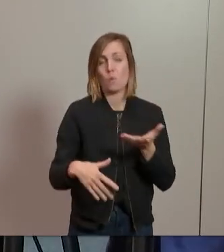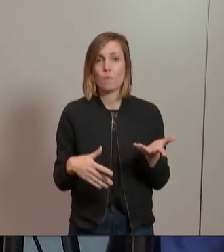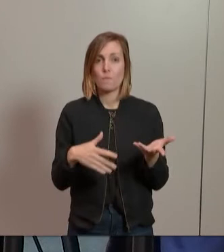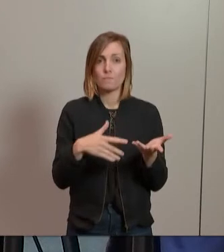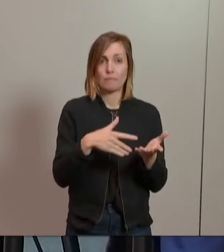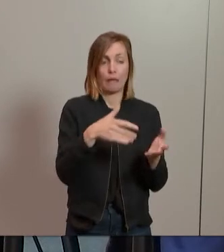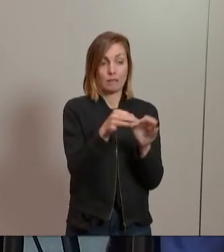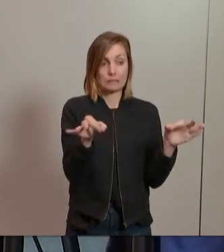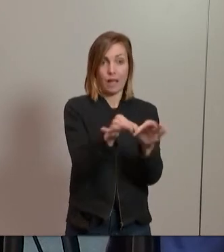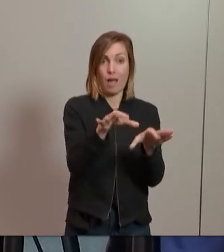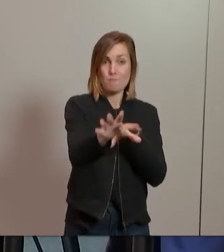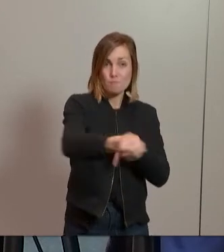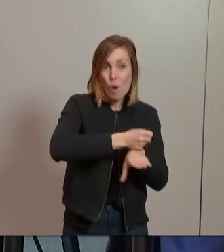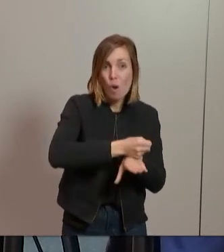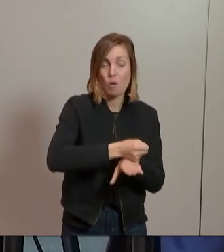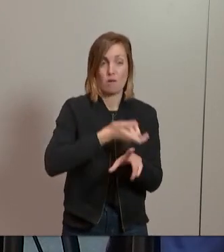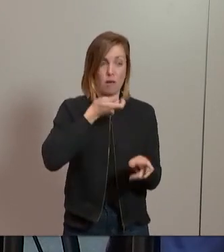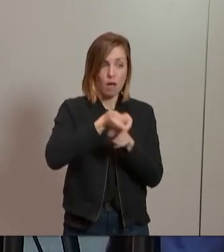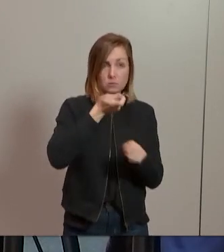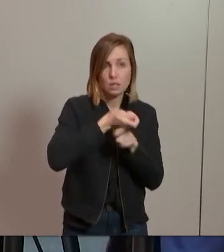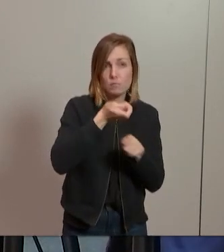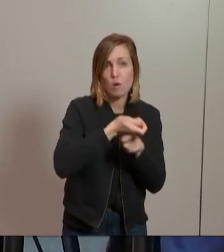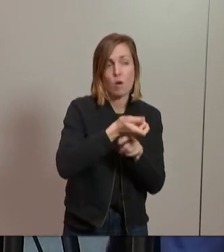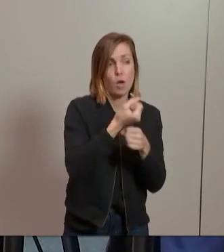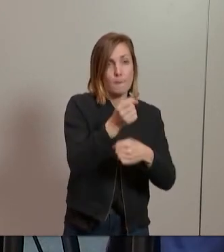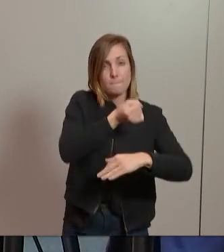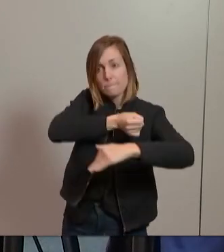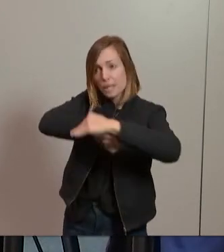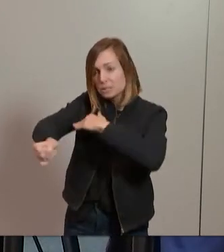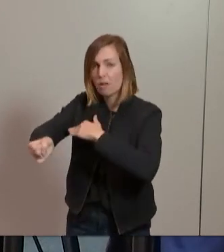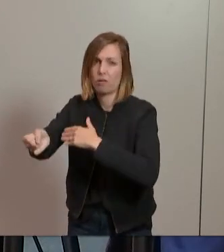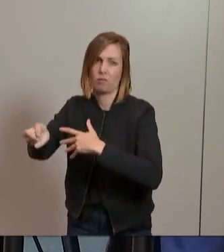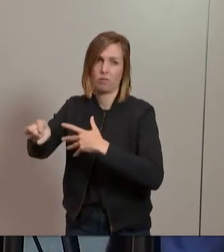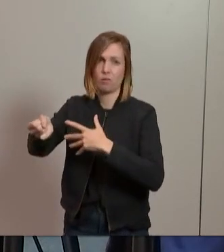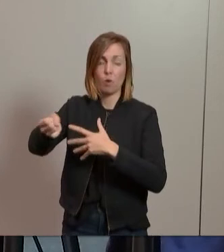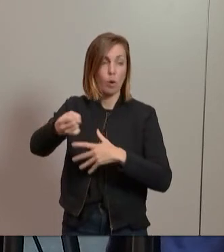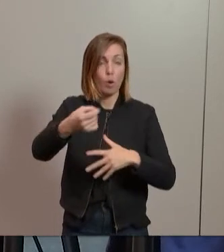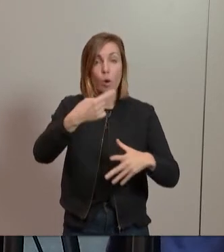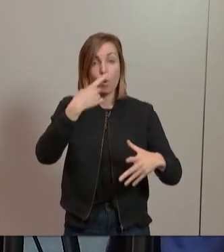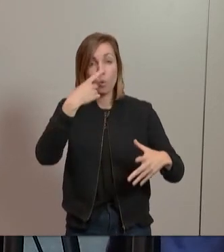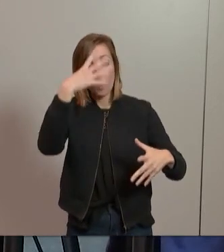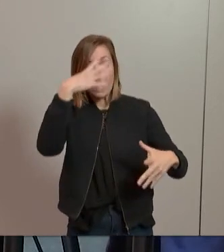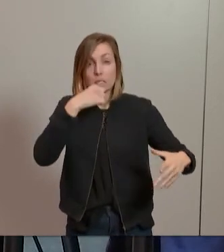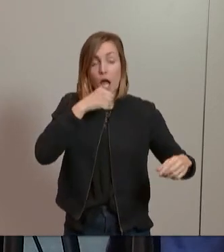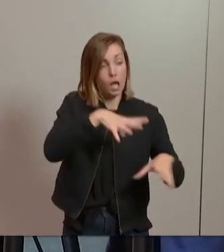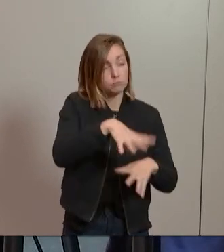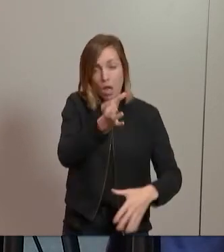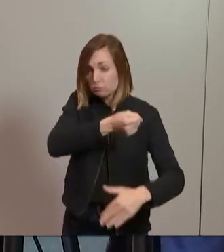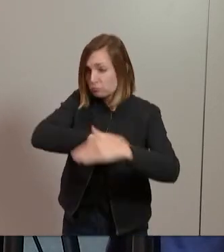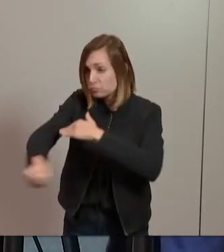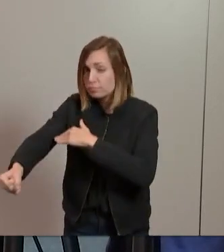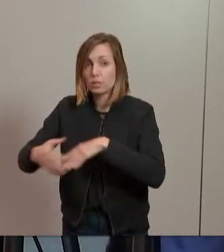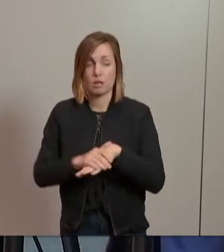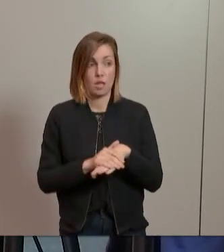confiscation de terres, harcèlement, emprisonnement abusif et aléatoire, privation du